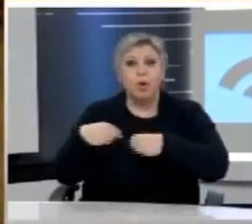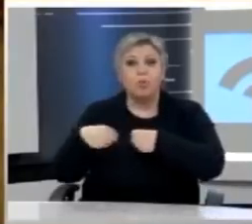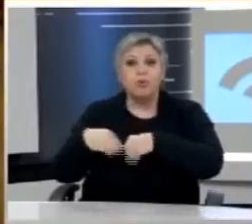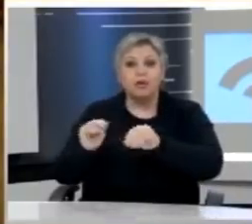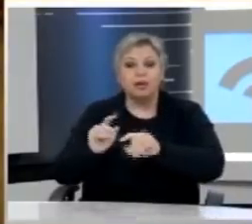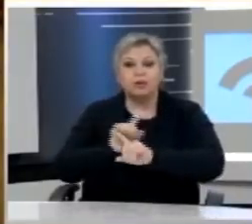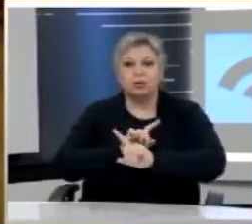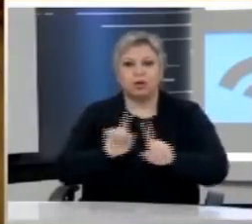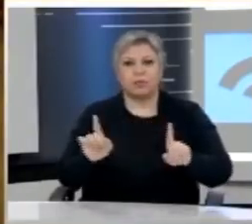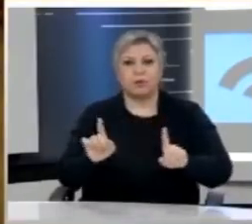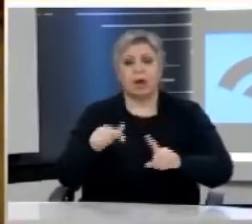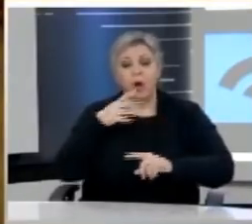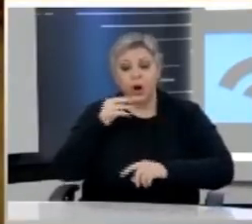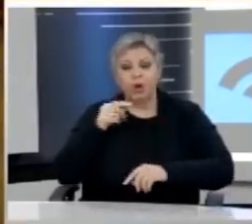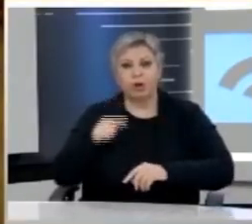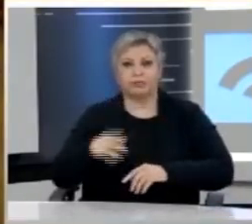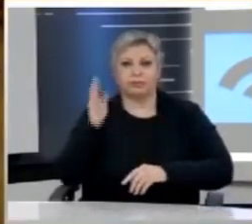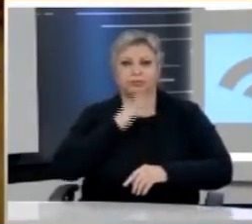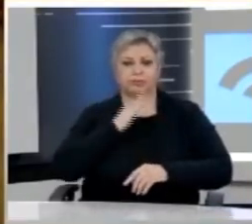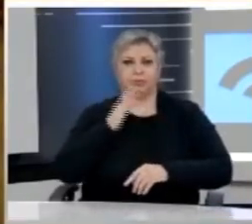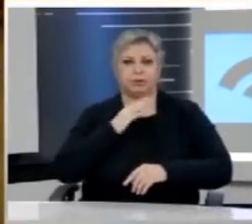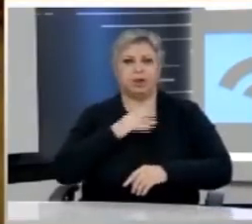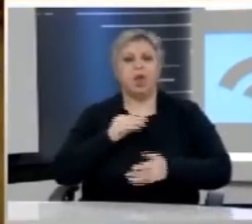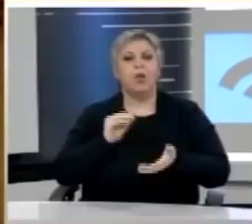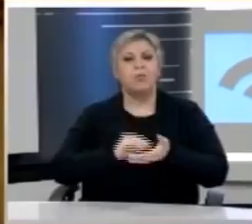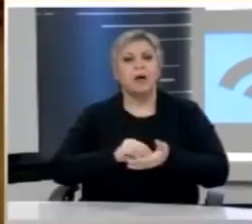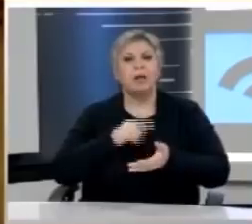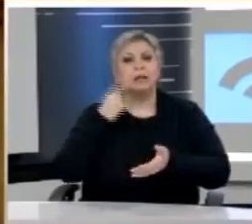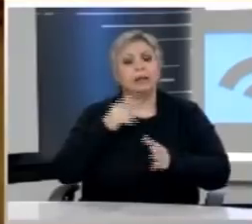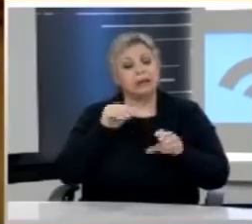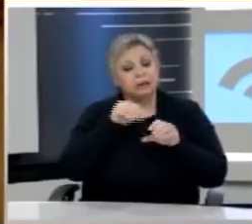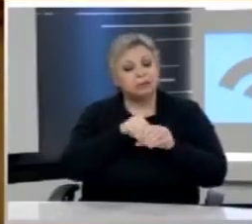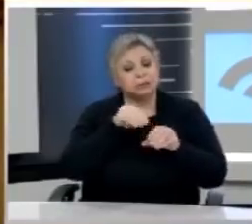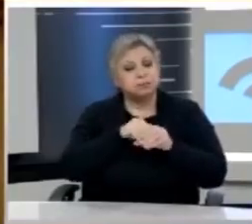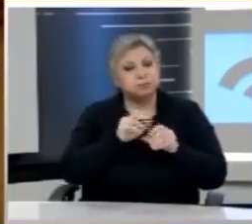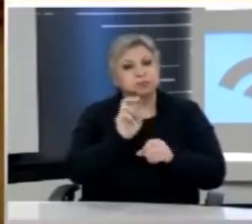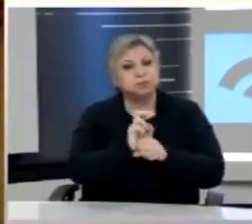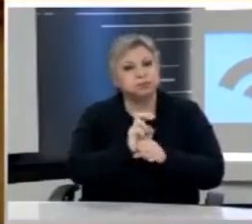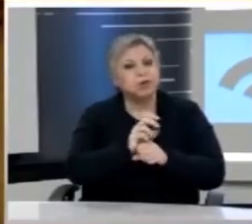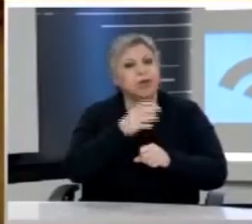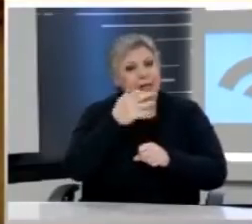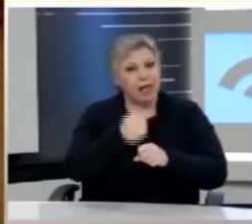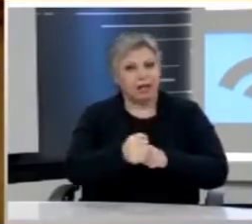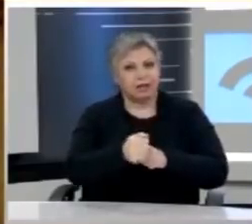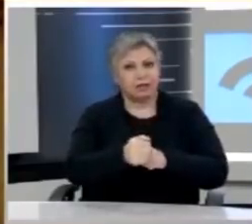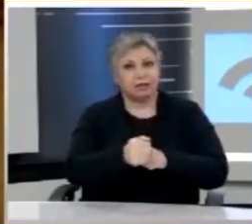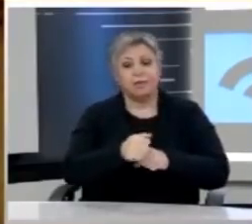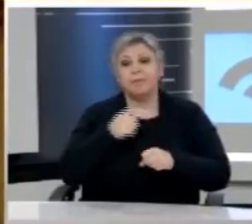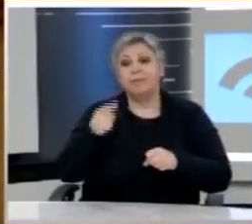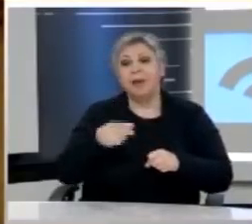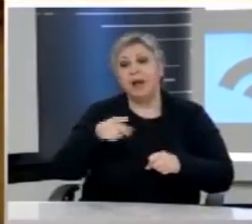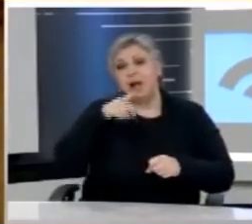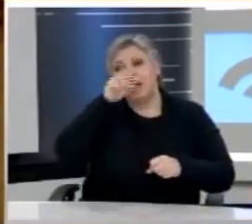η θεαματική αύξηση του πρωτογενούς πλεονάσματος, για την οποία μάλιστα σας επένεσε η